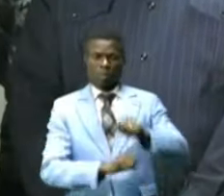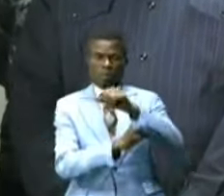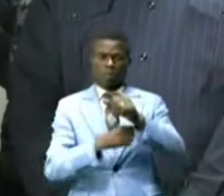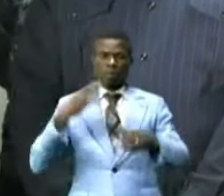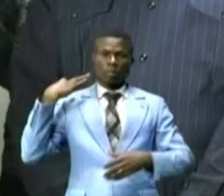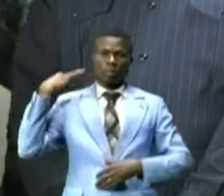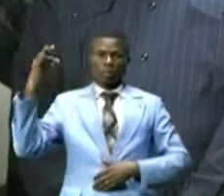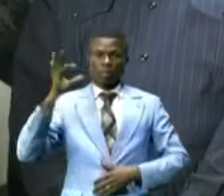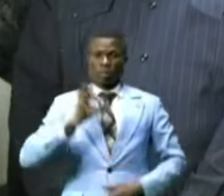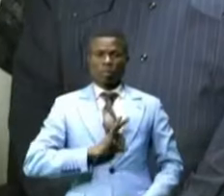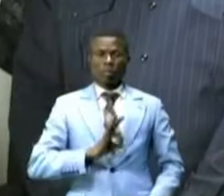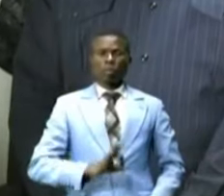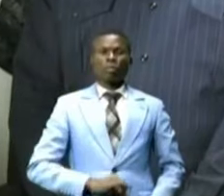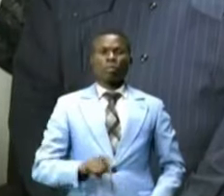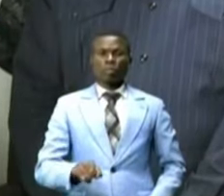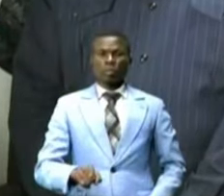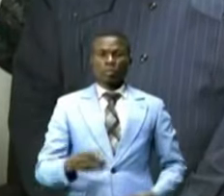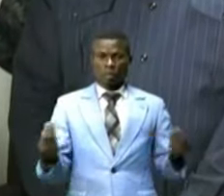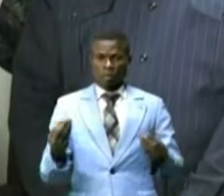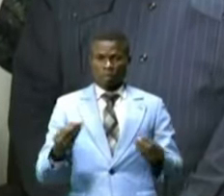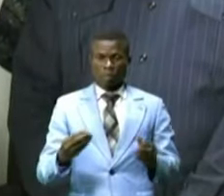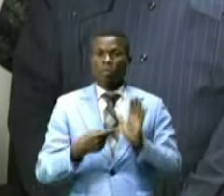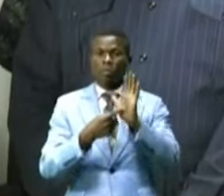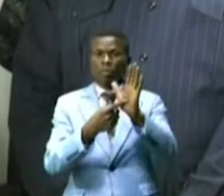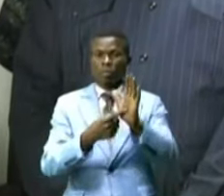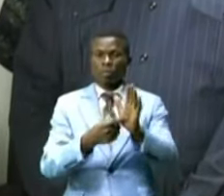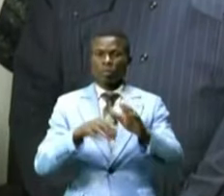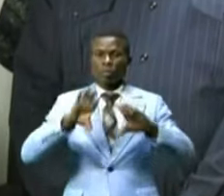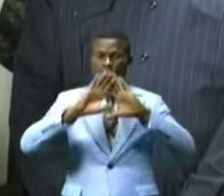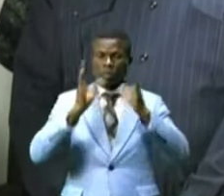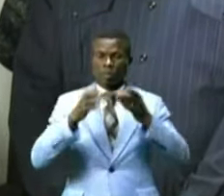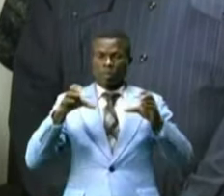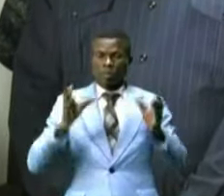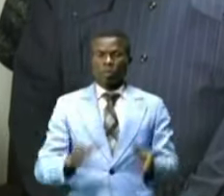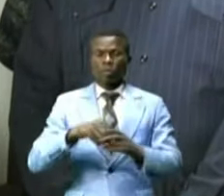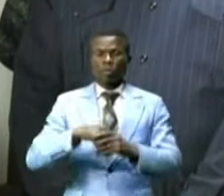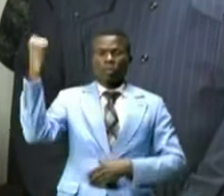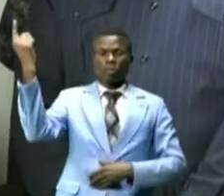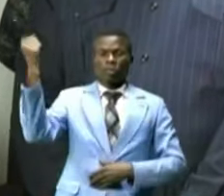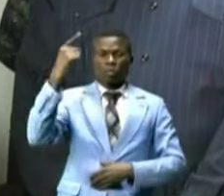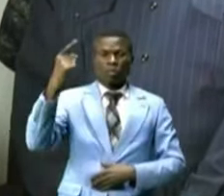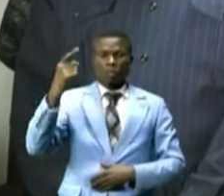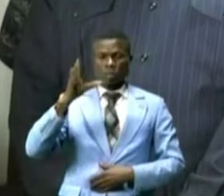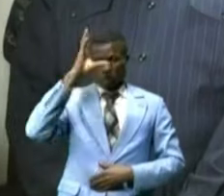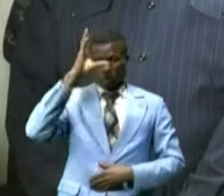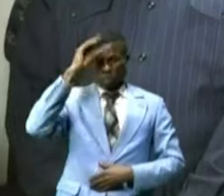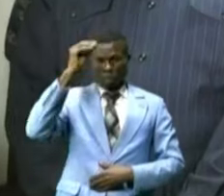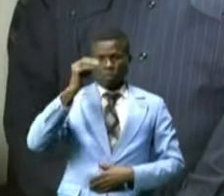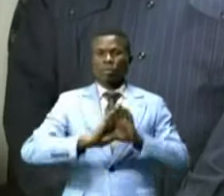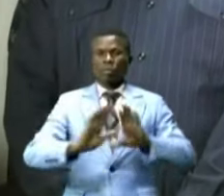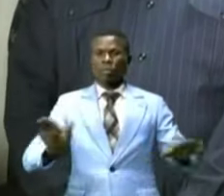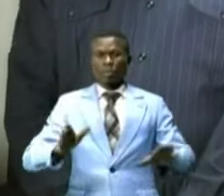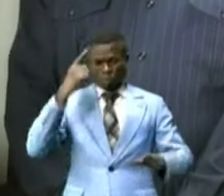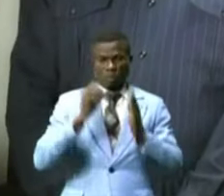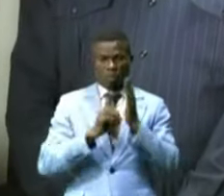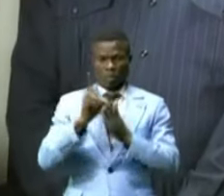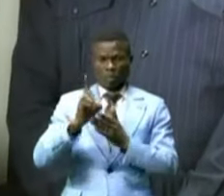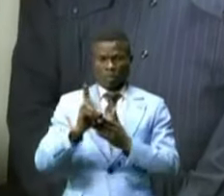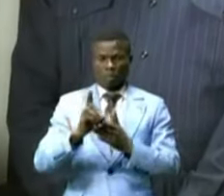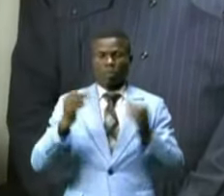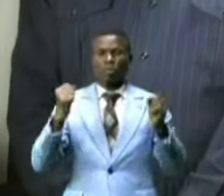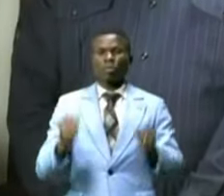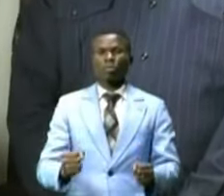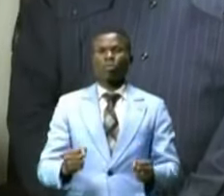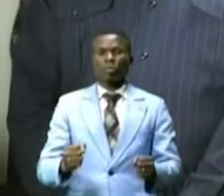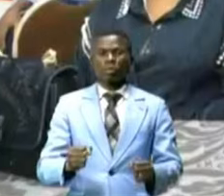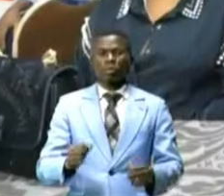candidat Félix-Antoine Tshisekedi parce qu'il a prouvé à tous les Congolais en face du monde qu'il est l'homme qu'il nous faut pour le développement et la stabilité